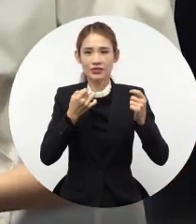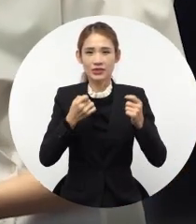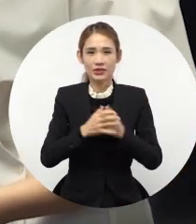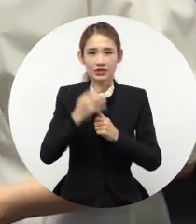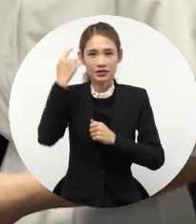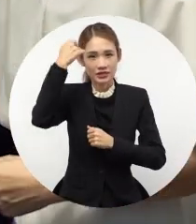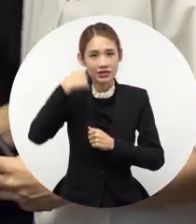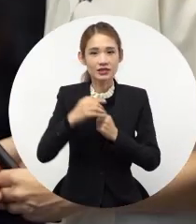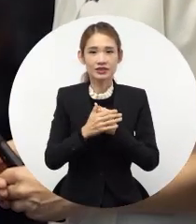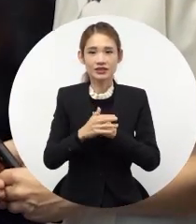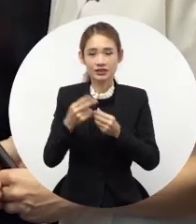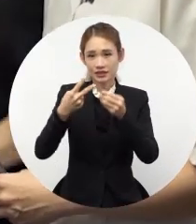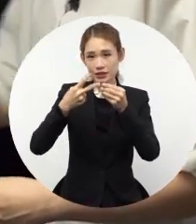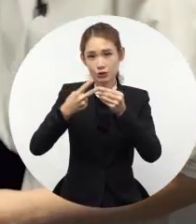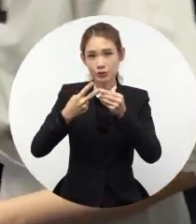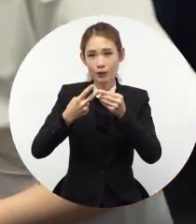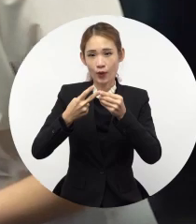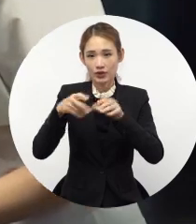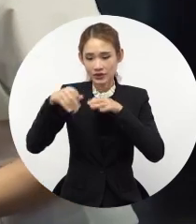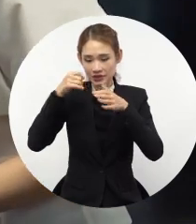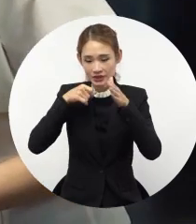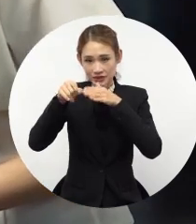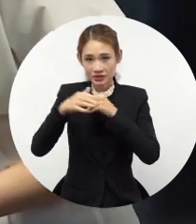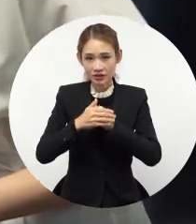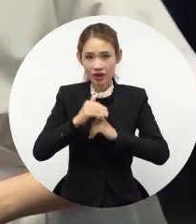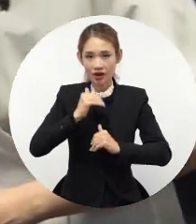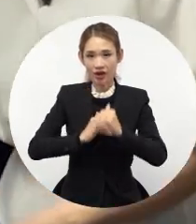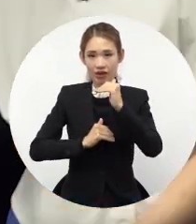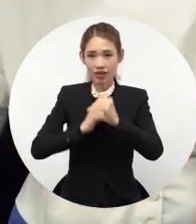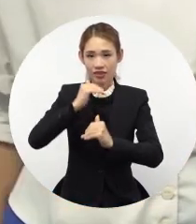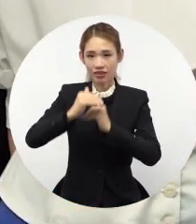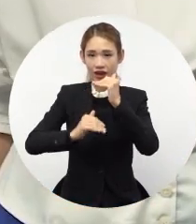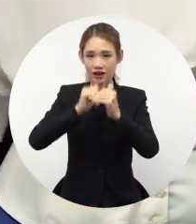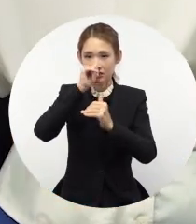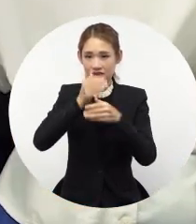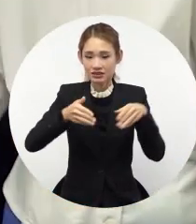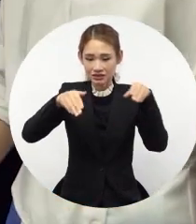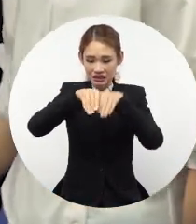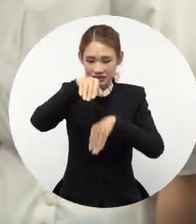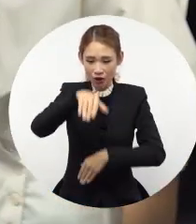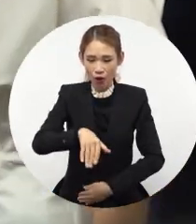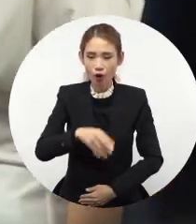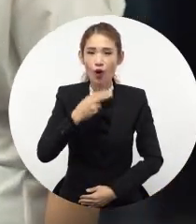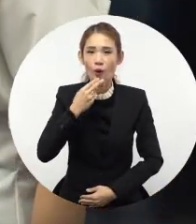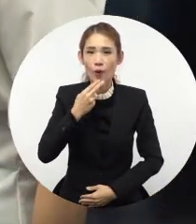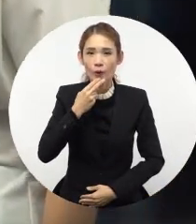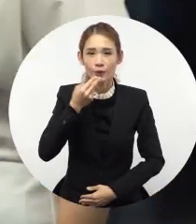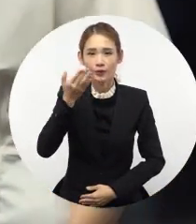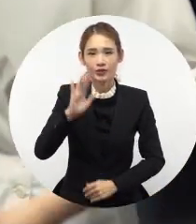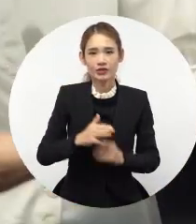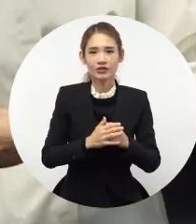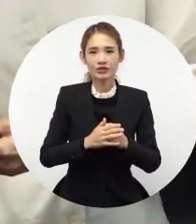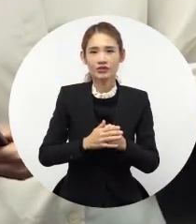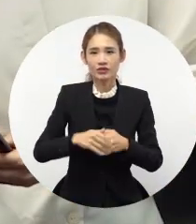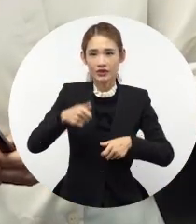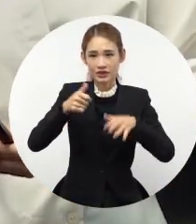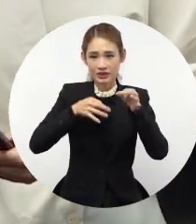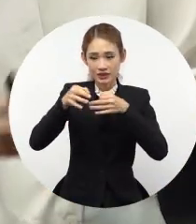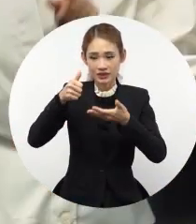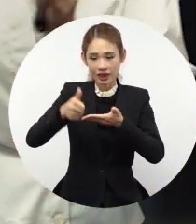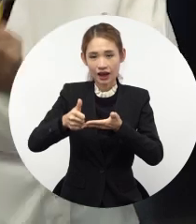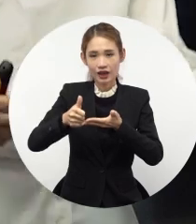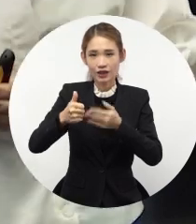느껴집니다. 2번 식당을 보세요. 계단이 있어요. 시설은 갖추어져 있지 않습니다. 그런데 식당